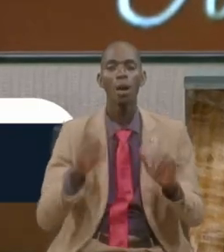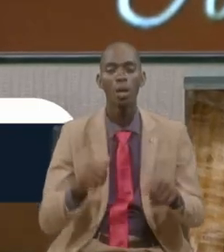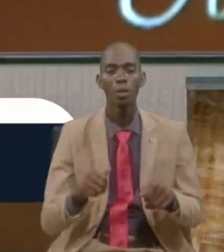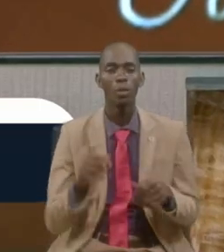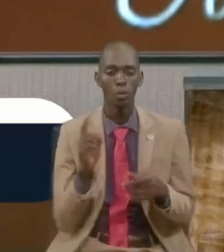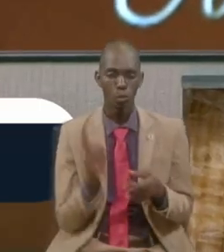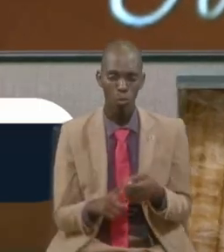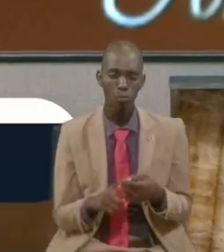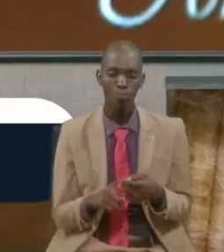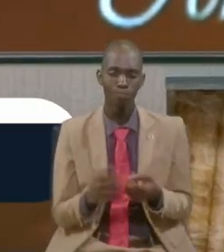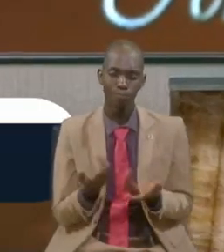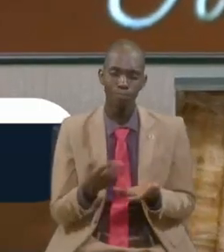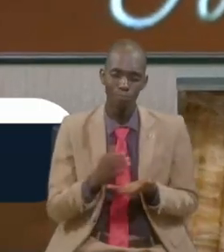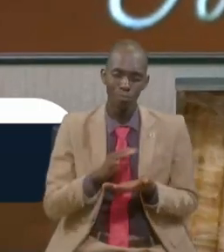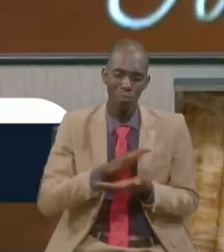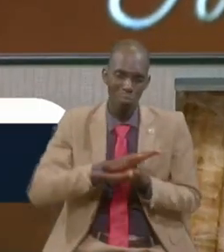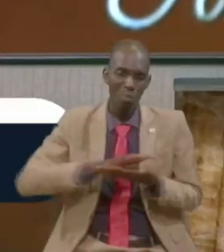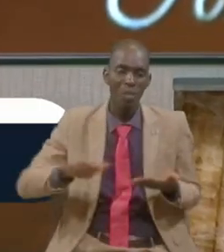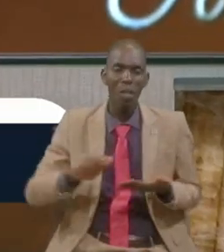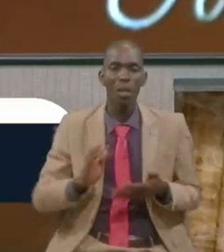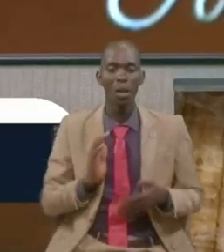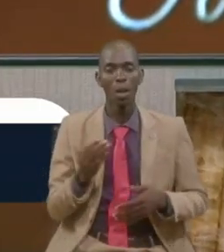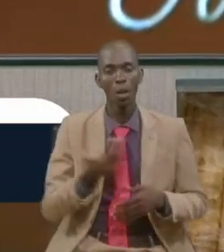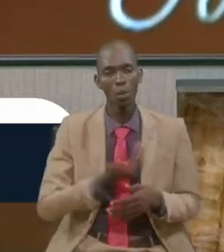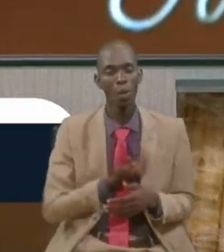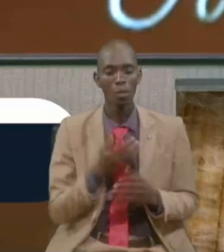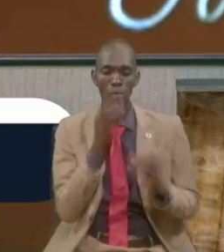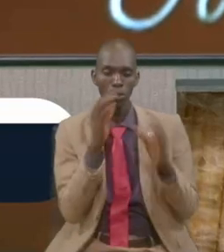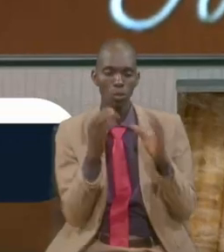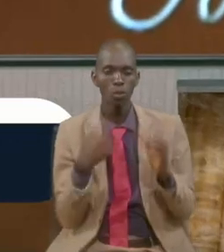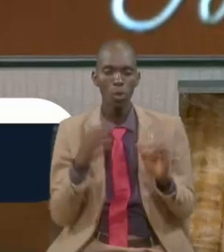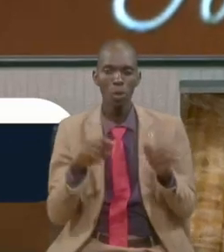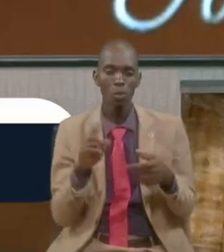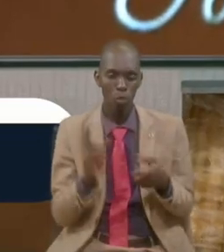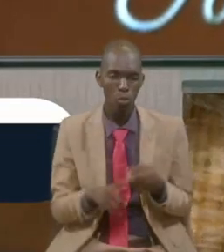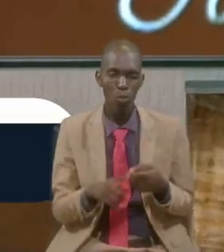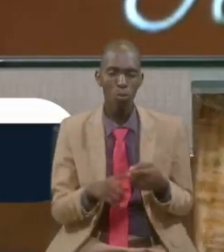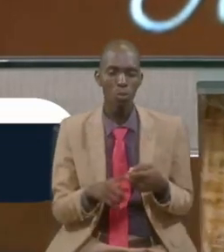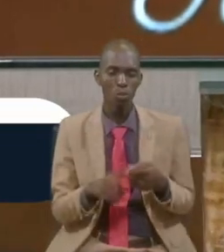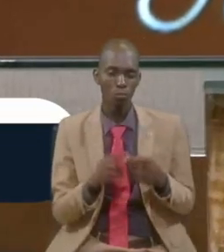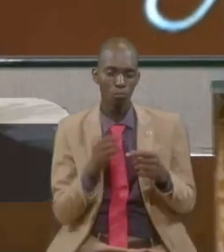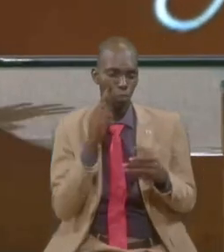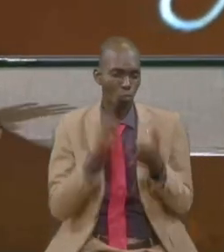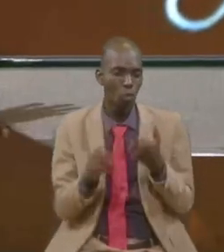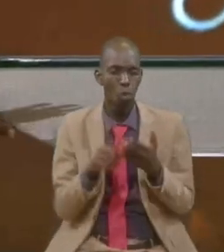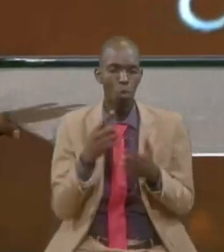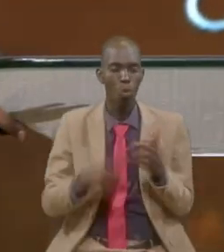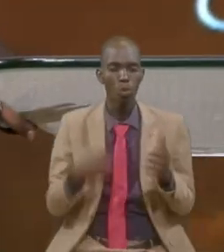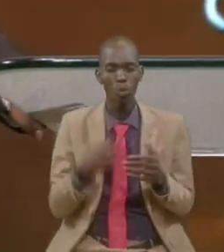mesure de modérer notre conversation. Nous sommes en mesure de restreindre